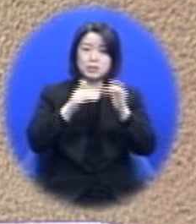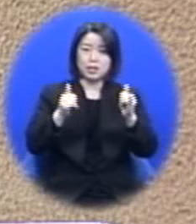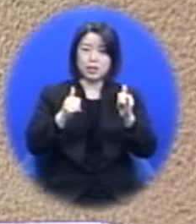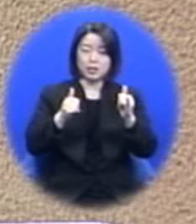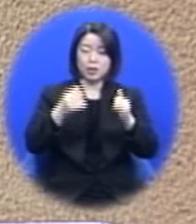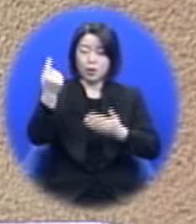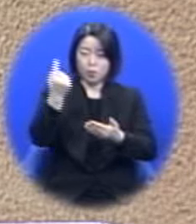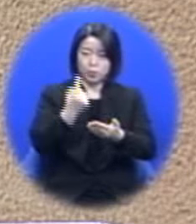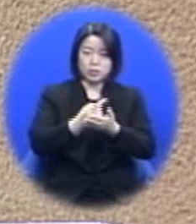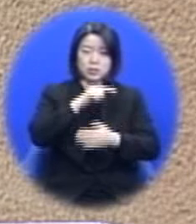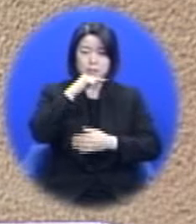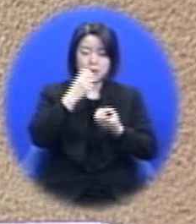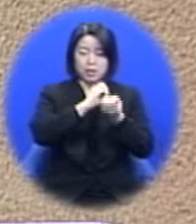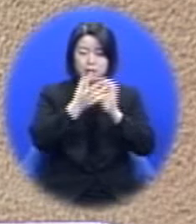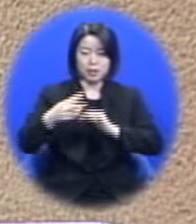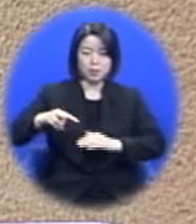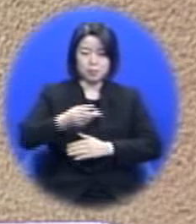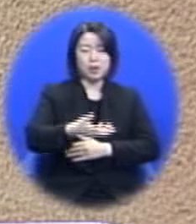따가셨네.